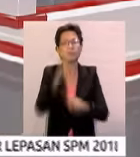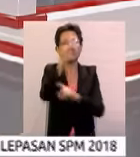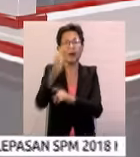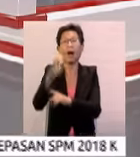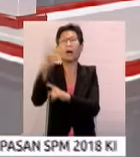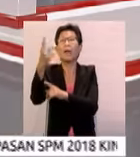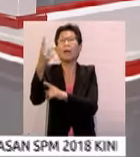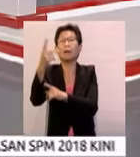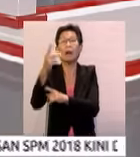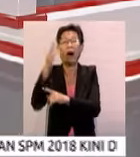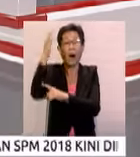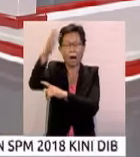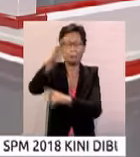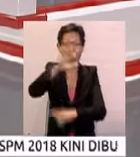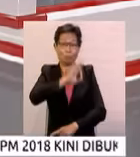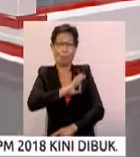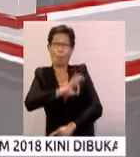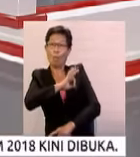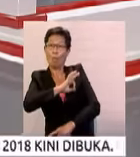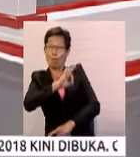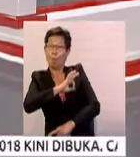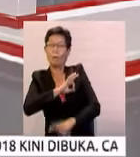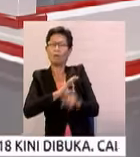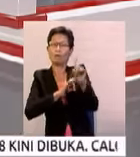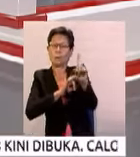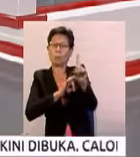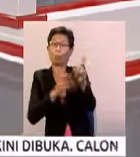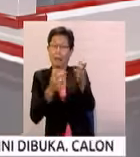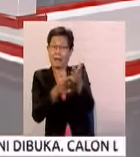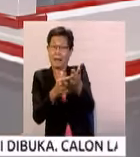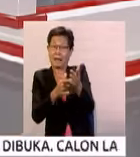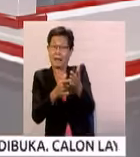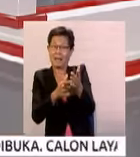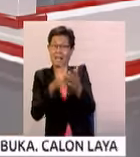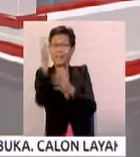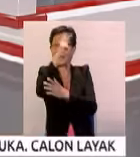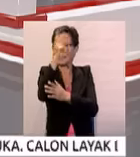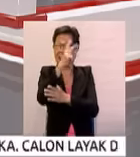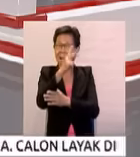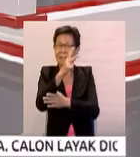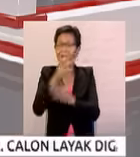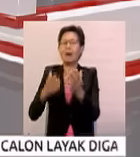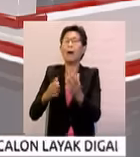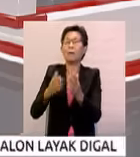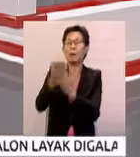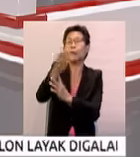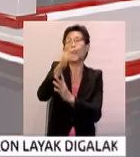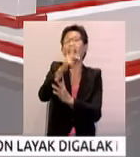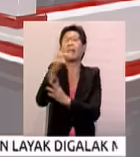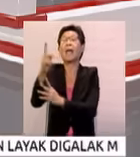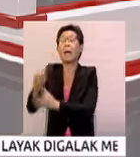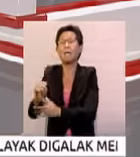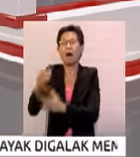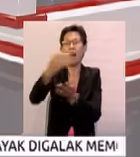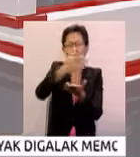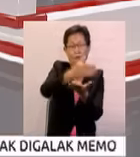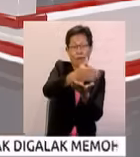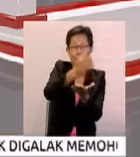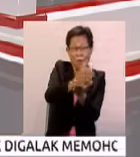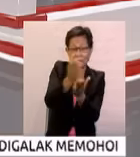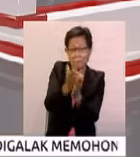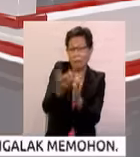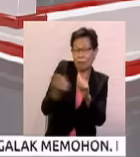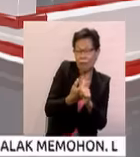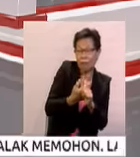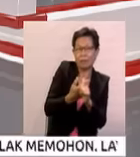800,000 orang bakal mendapat manfaat daripada satu lagi inisiatif kerajaan menerusi Kementerian Kesihatan apabila fasa pertama